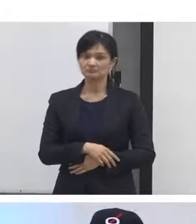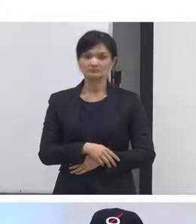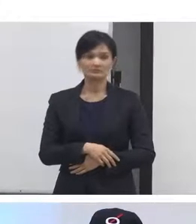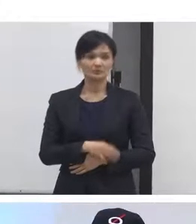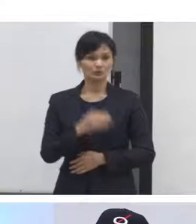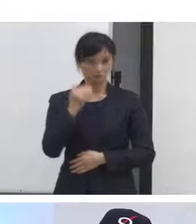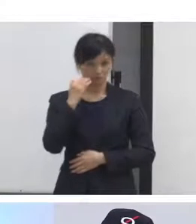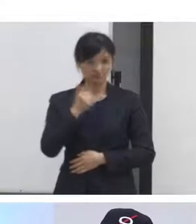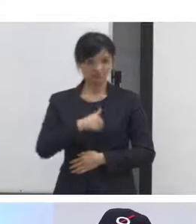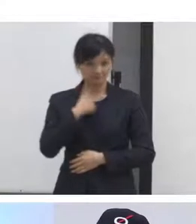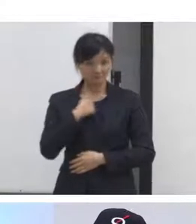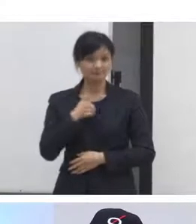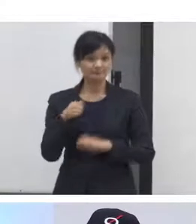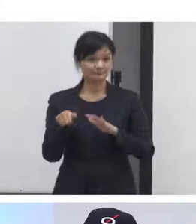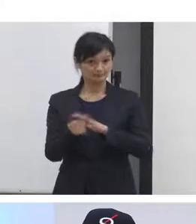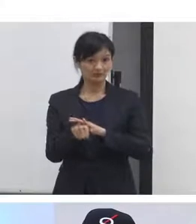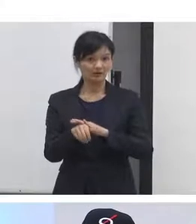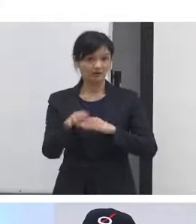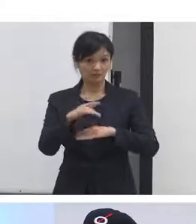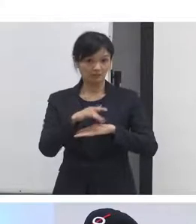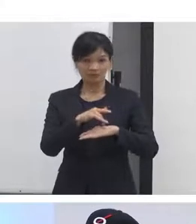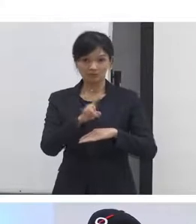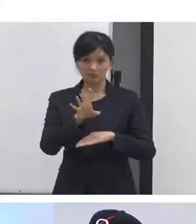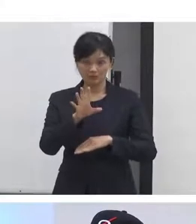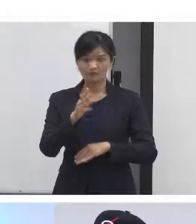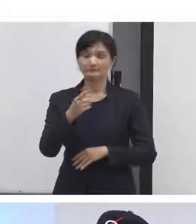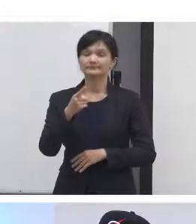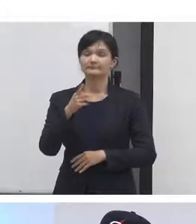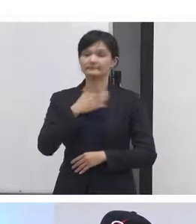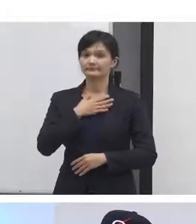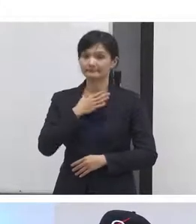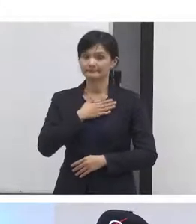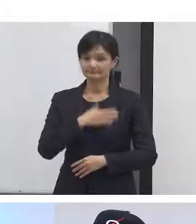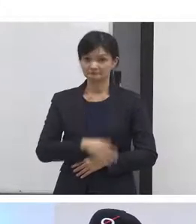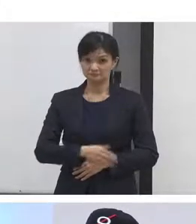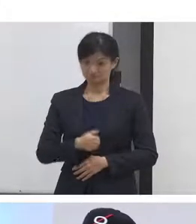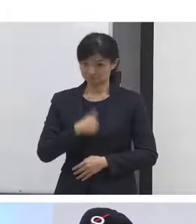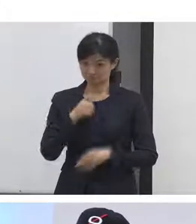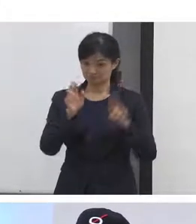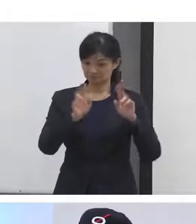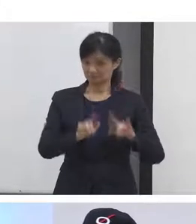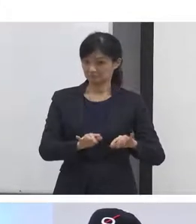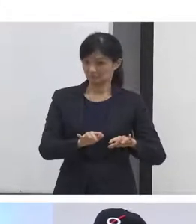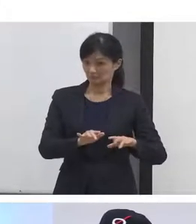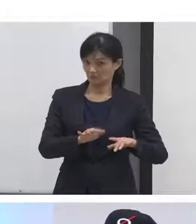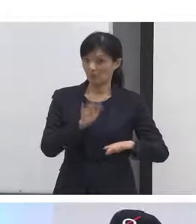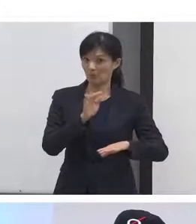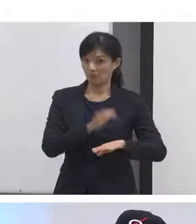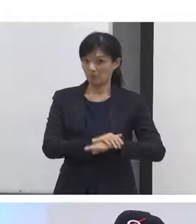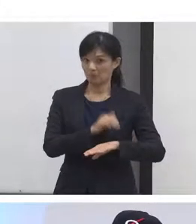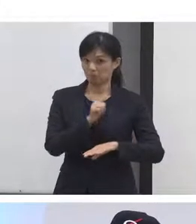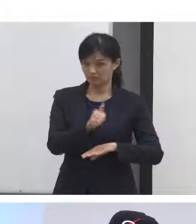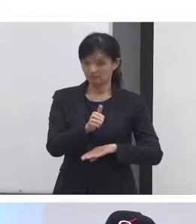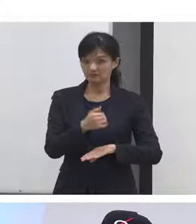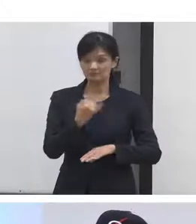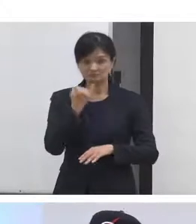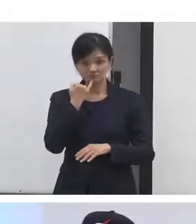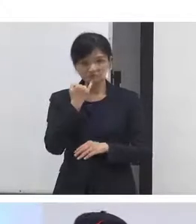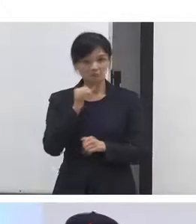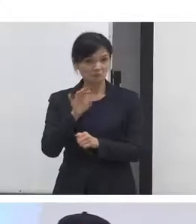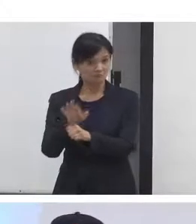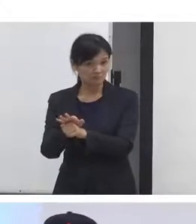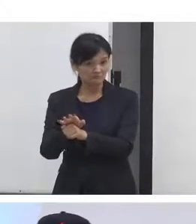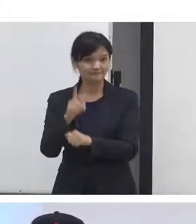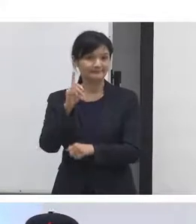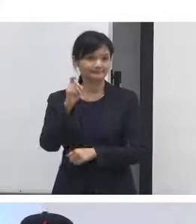有实际要参与到其中的人，你会发现说，光是靠个键盘，你能够做的事情其实非常有限。特别是你如果有